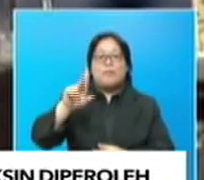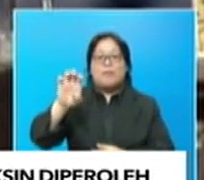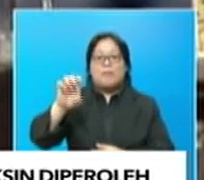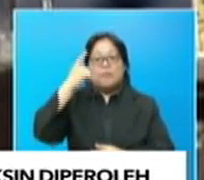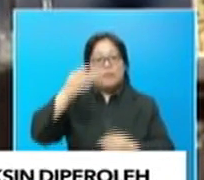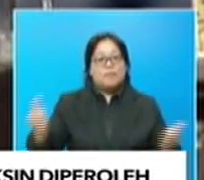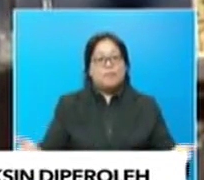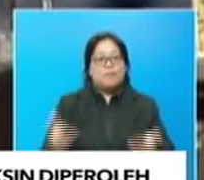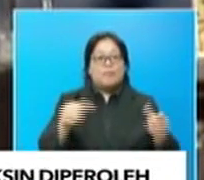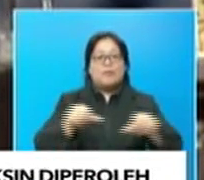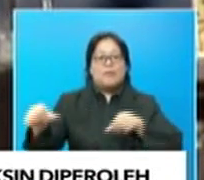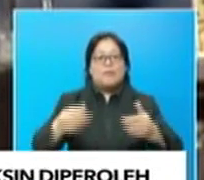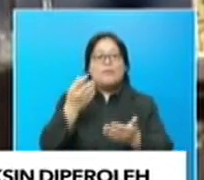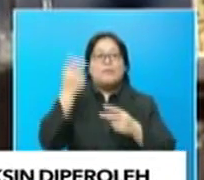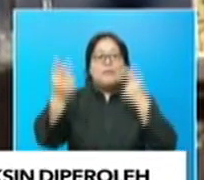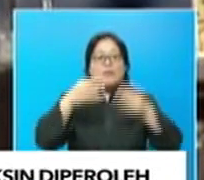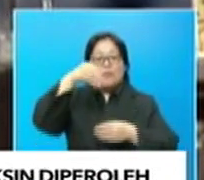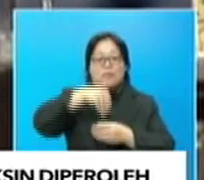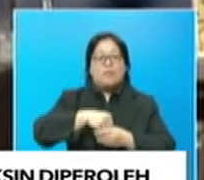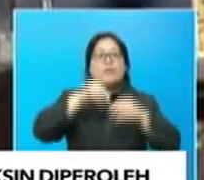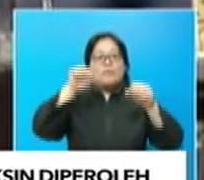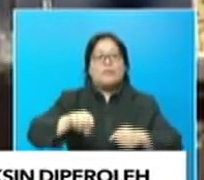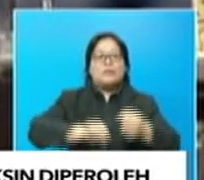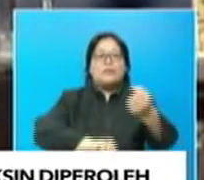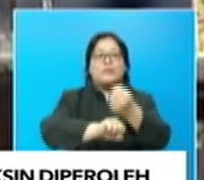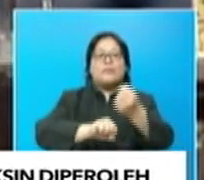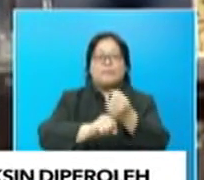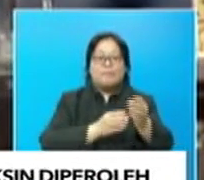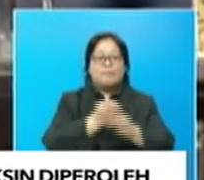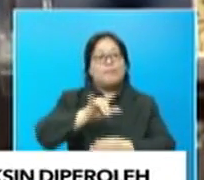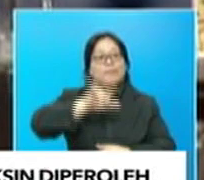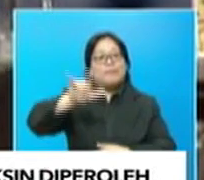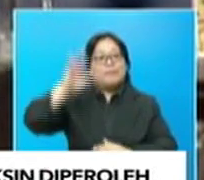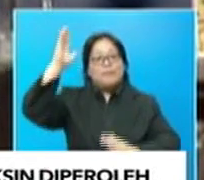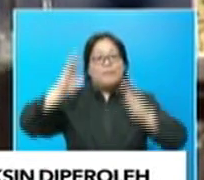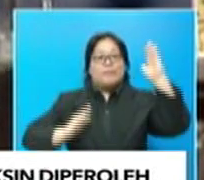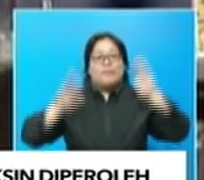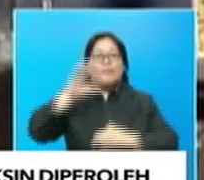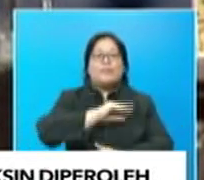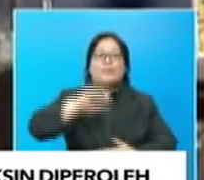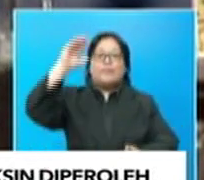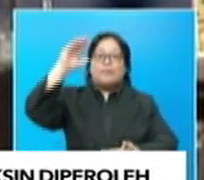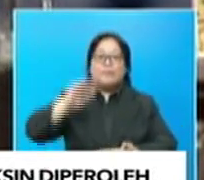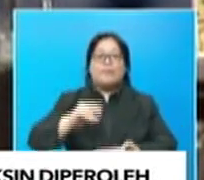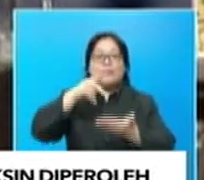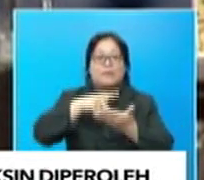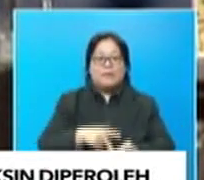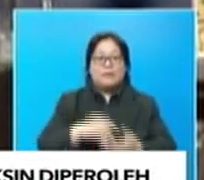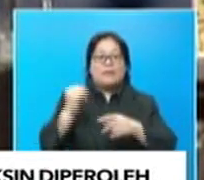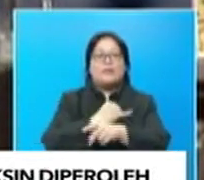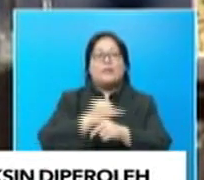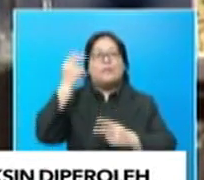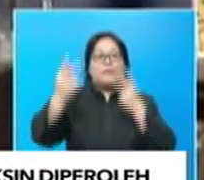aktiviti pelancongan domestik yang dijangka dapat menyokong industri penerbangan Malaysia dan mengurangkan kesan kepada